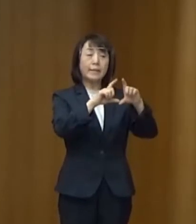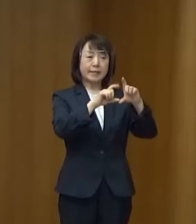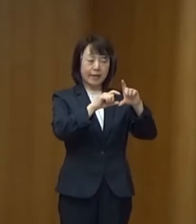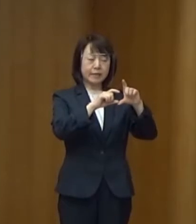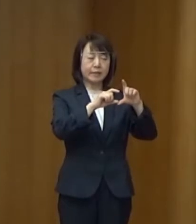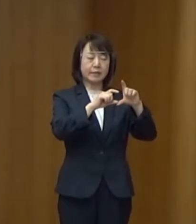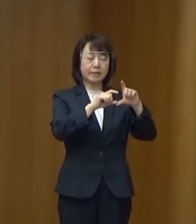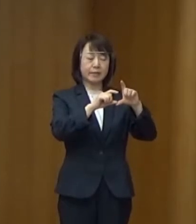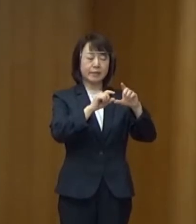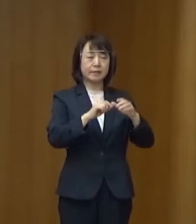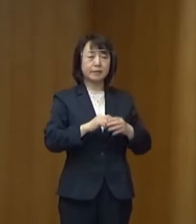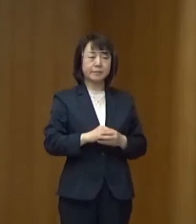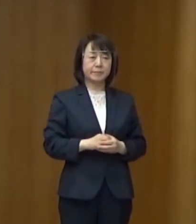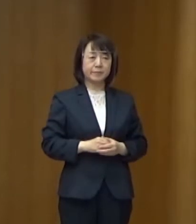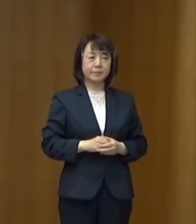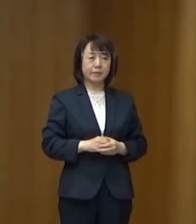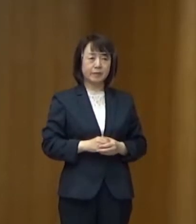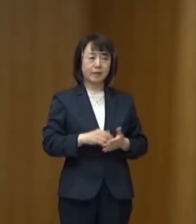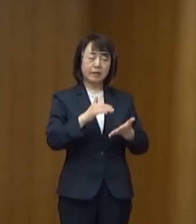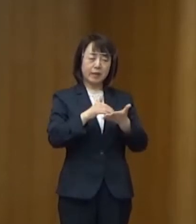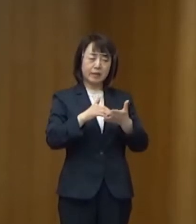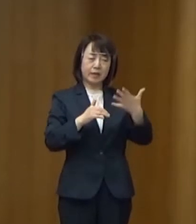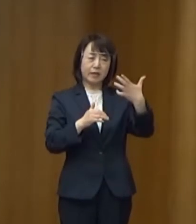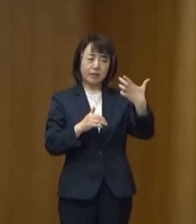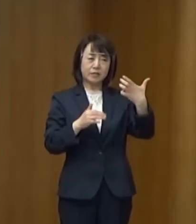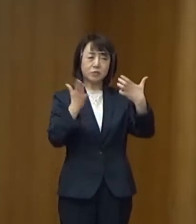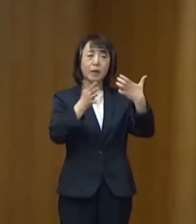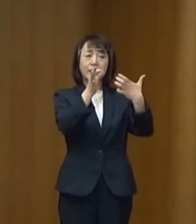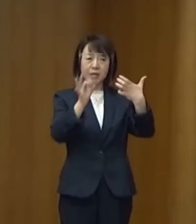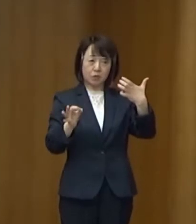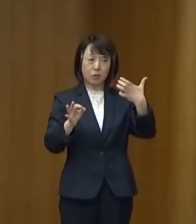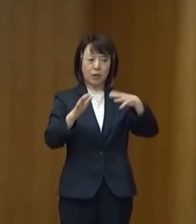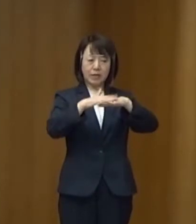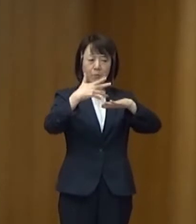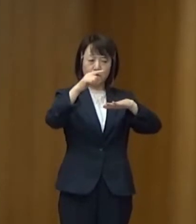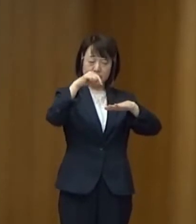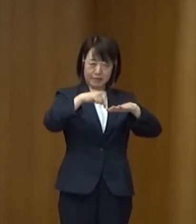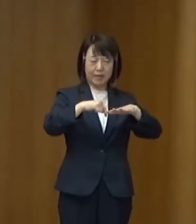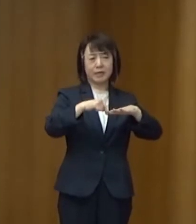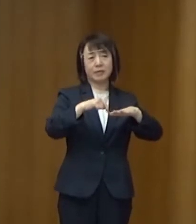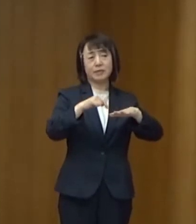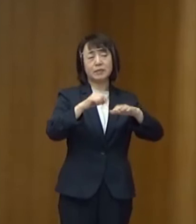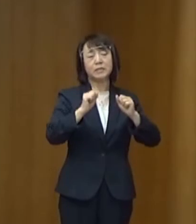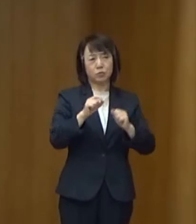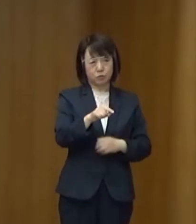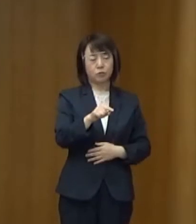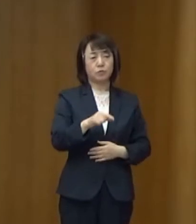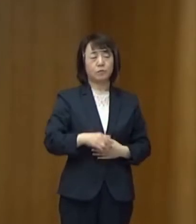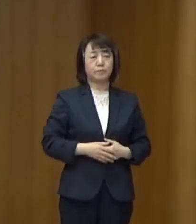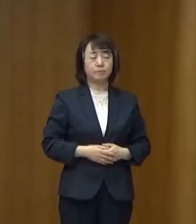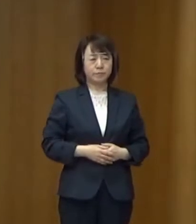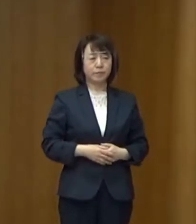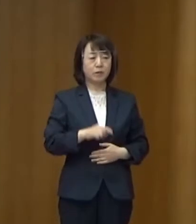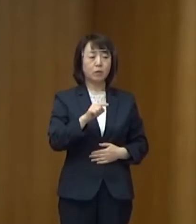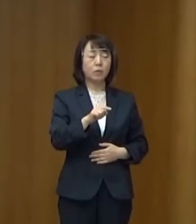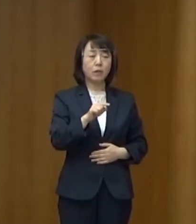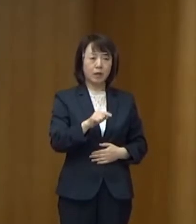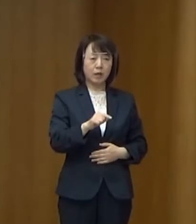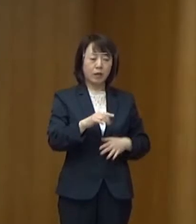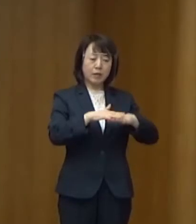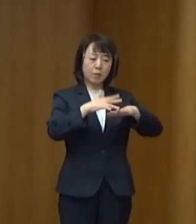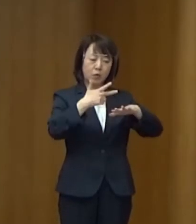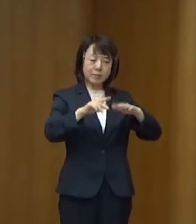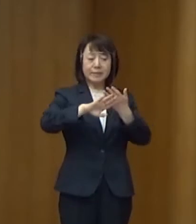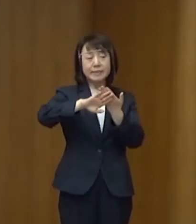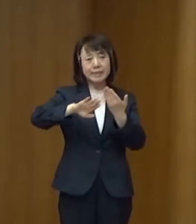引き続き約8割が札幌市ということでなっている状況でありますけれども、こちらにつきましても札